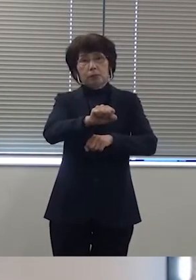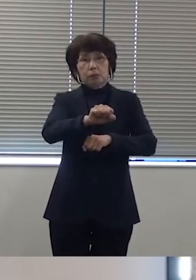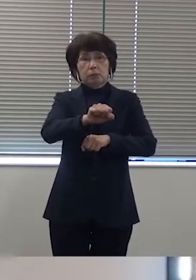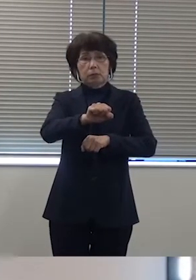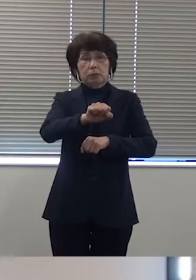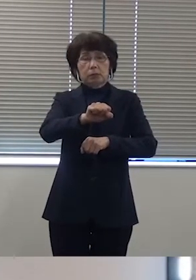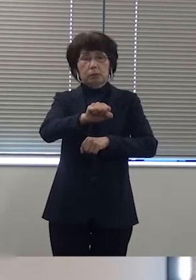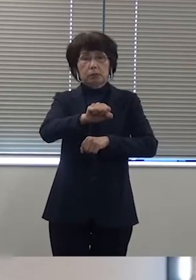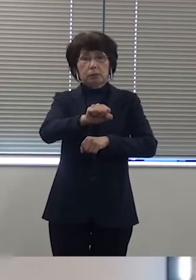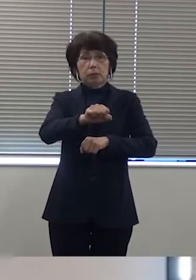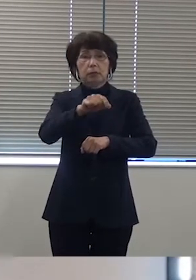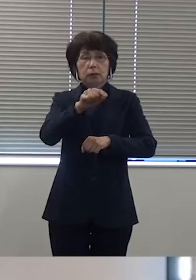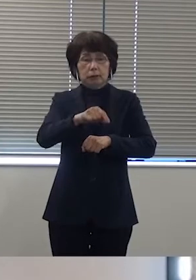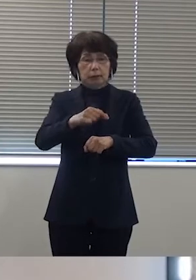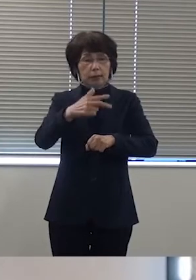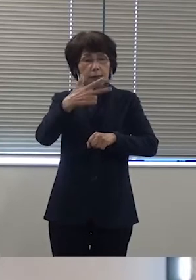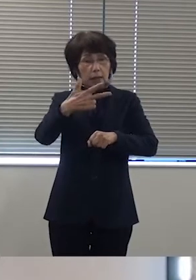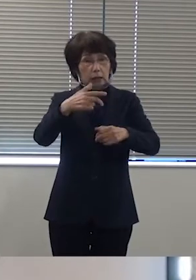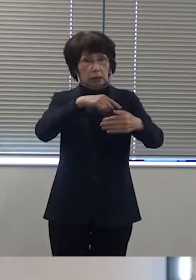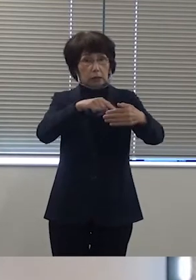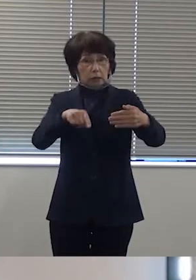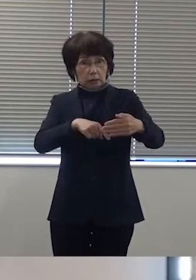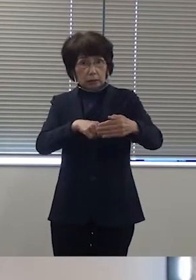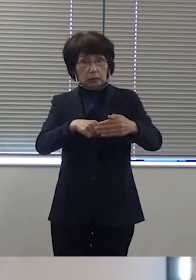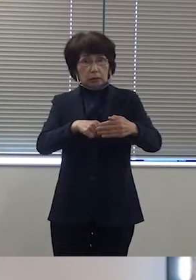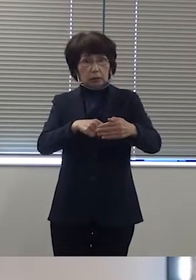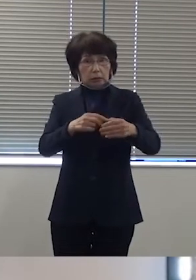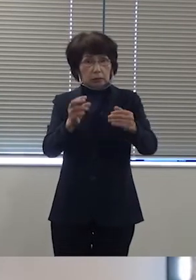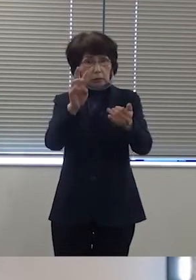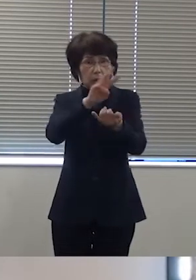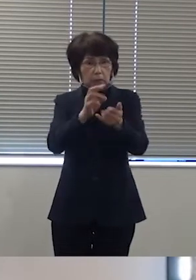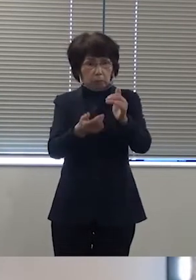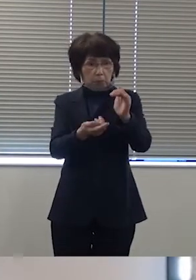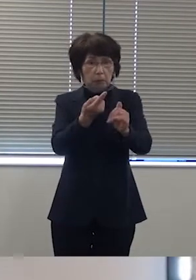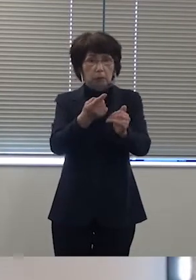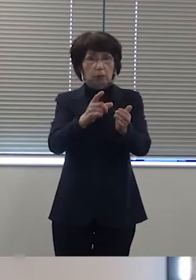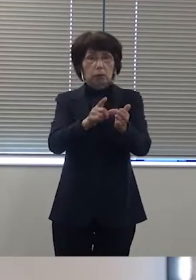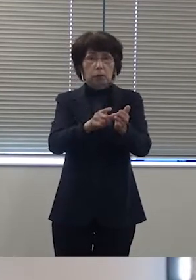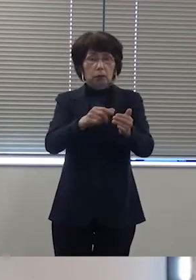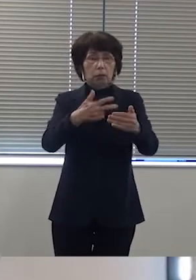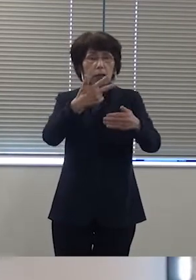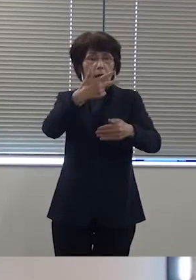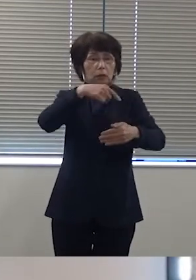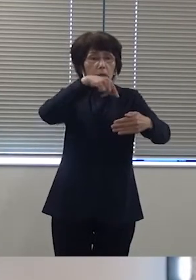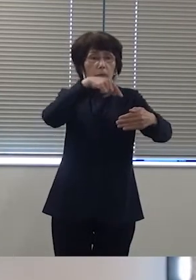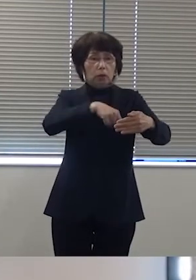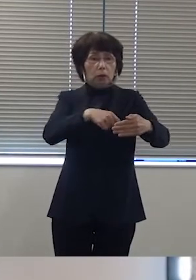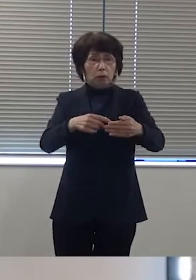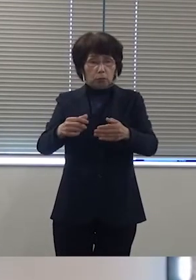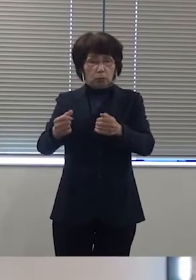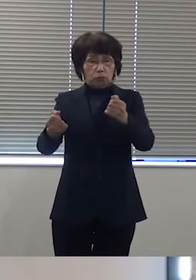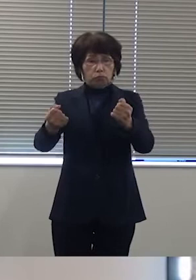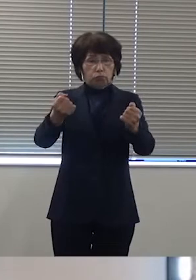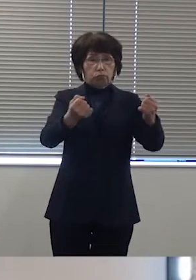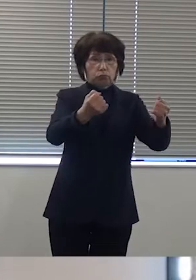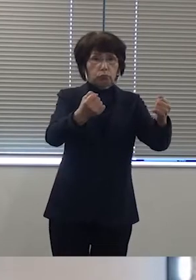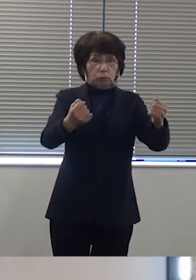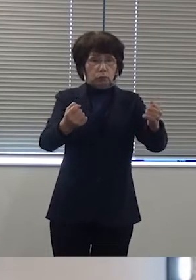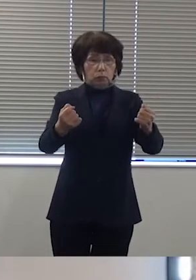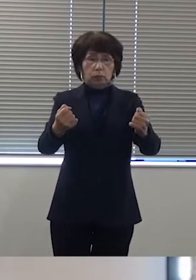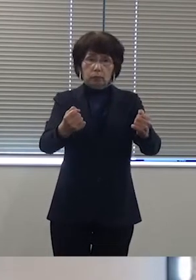まあ、使えると思うんですが、まだ届かない可能性があるので、別ルートで運送会社は一つ押さえております